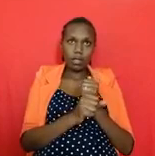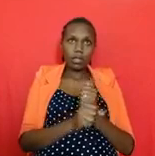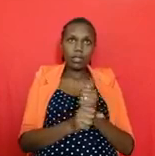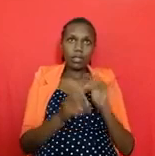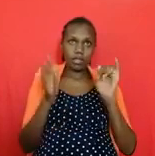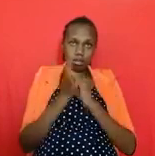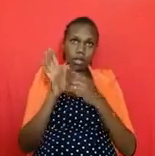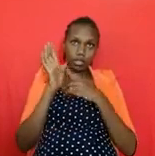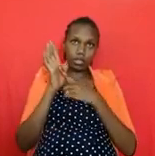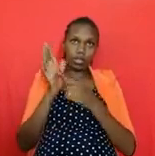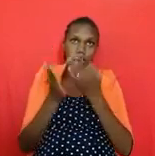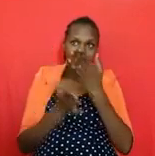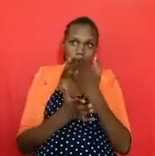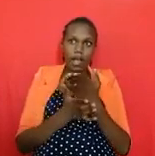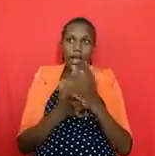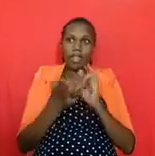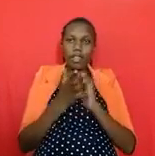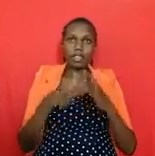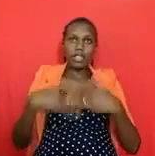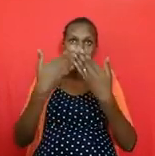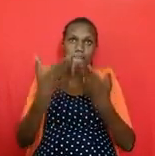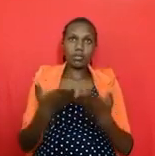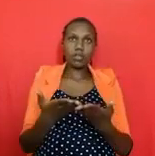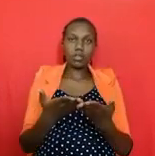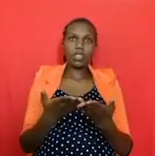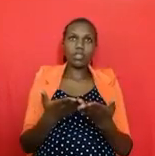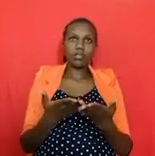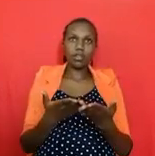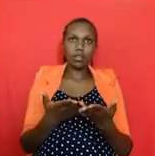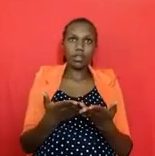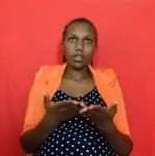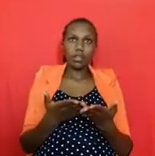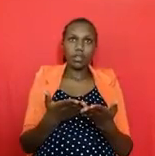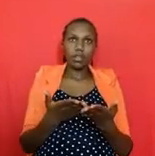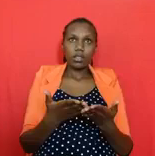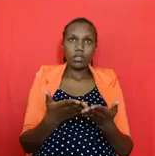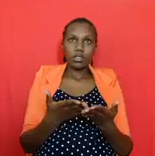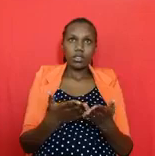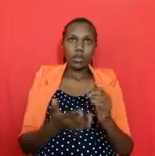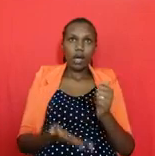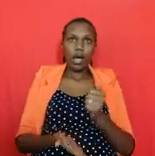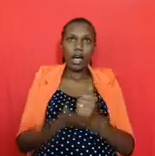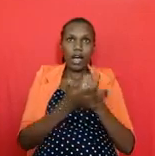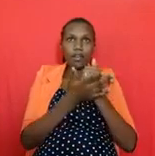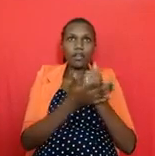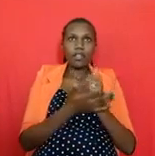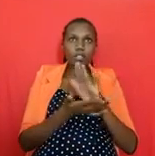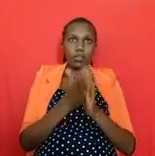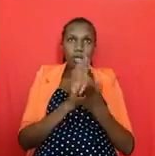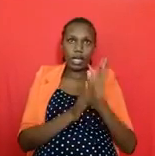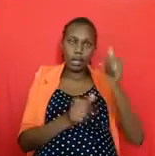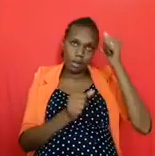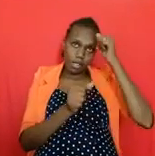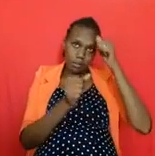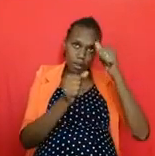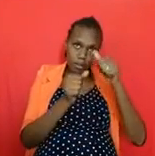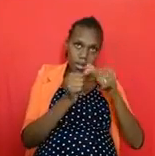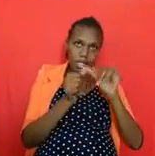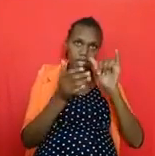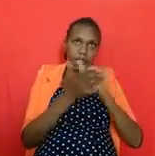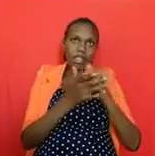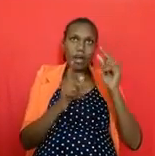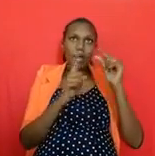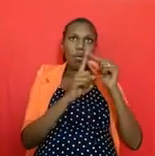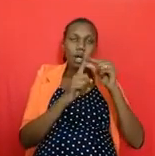rĩrĩ nĩrĩo ndĩroka gwĩka atĩa kwamba nĩgetha rĩtuĩke rĩa kĩririkano atĩ kiugo kĩa